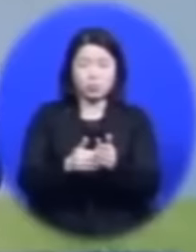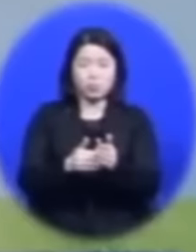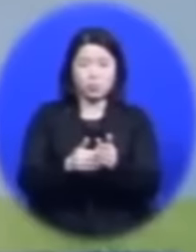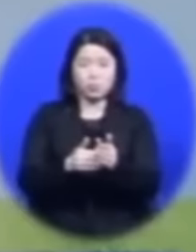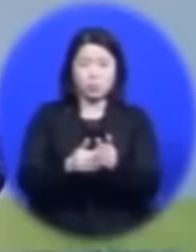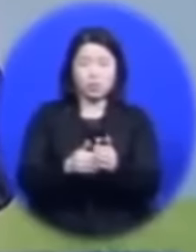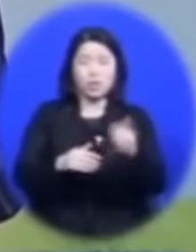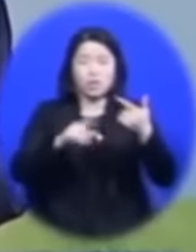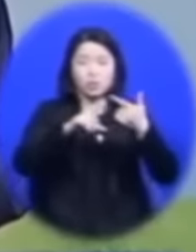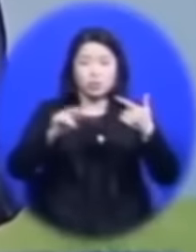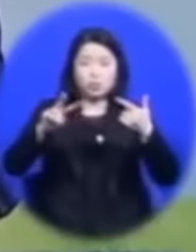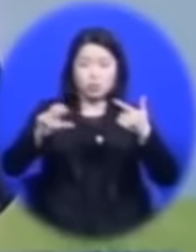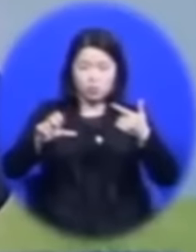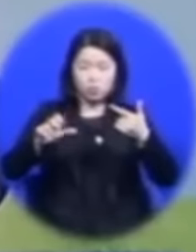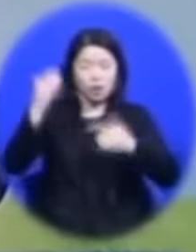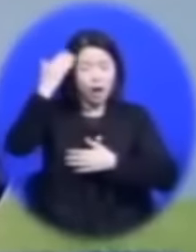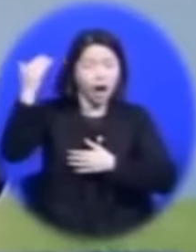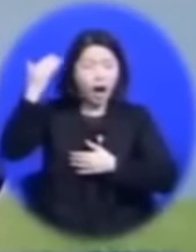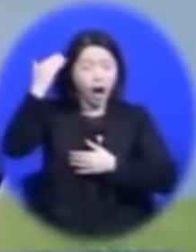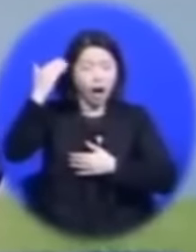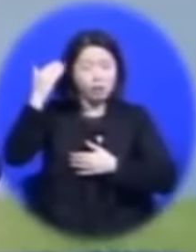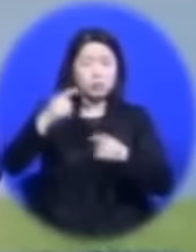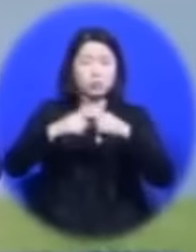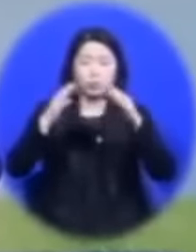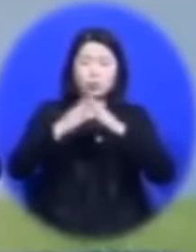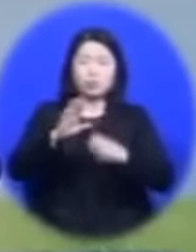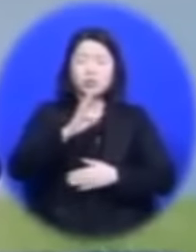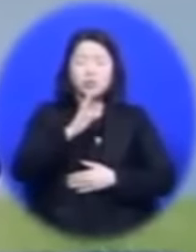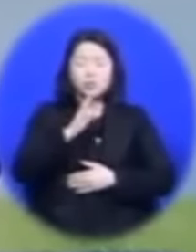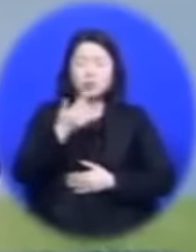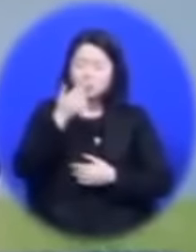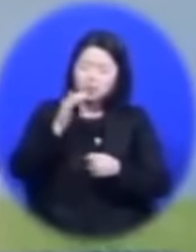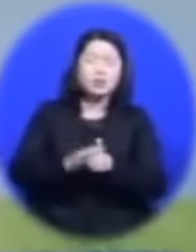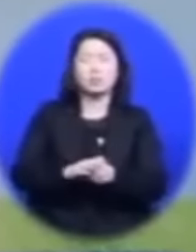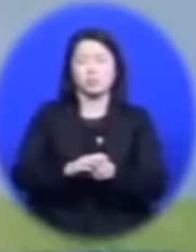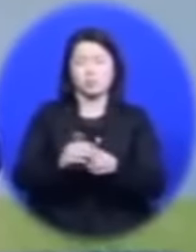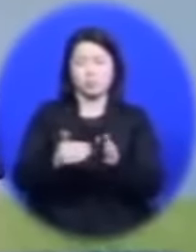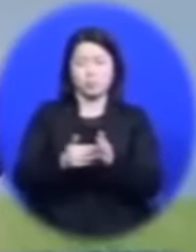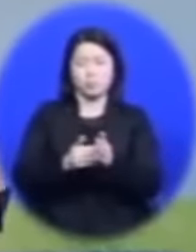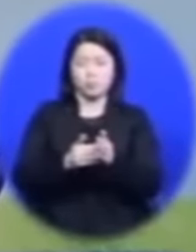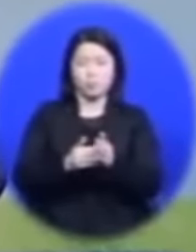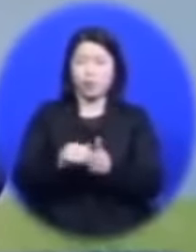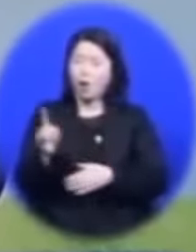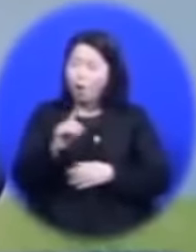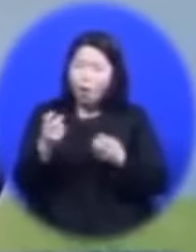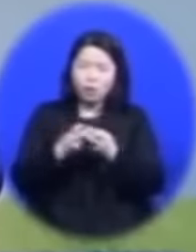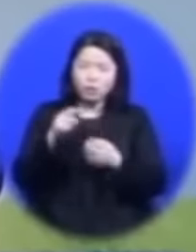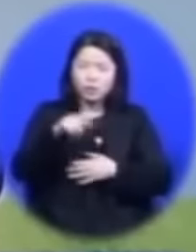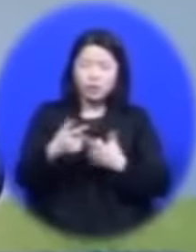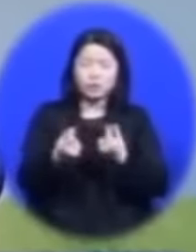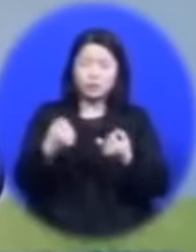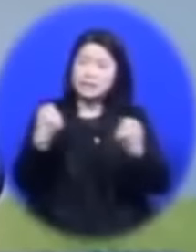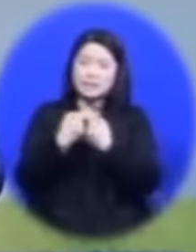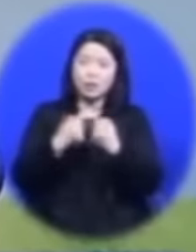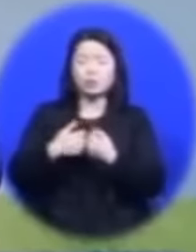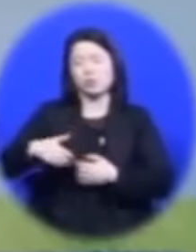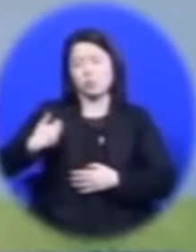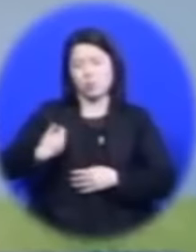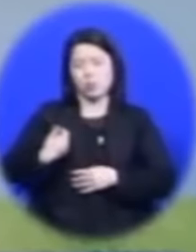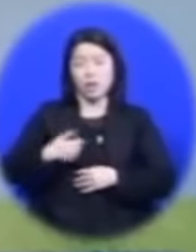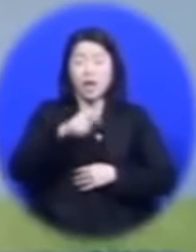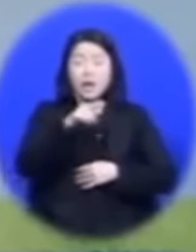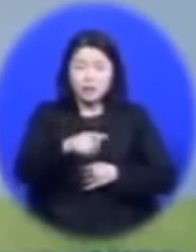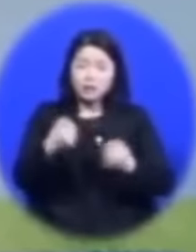6.25 전쟁 전에 한국교회는요 정말 기가 막혔습니다. 어떻게 그렇게 싸웠는지만